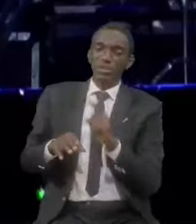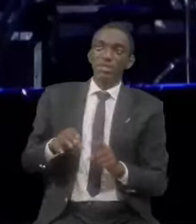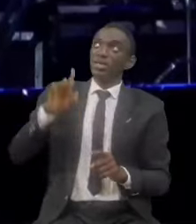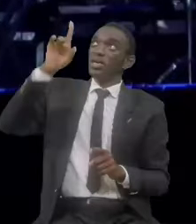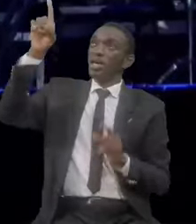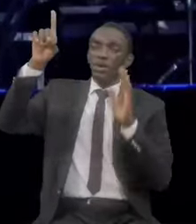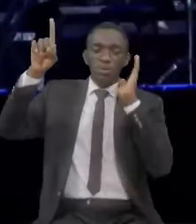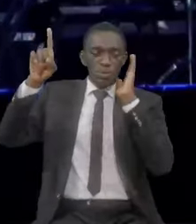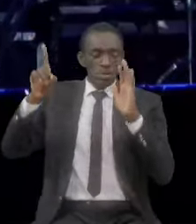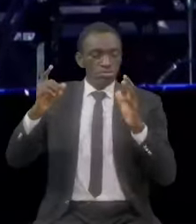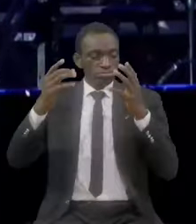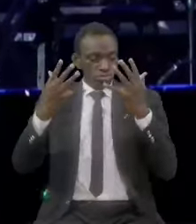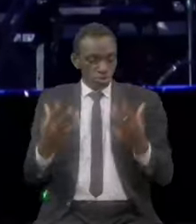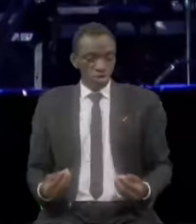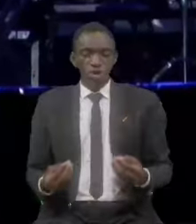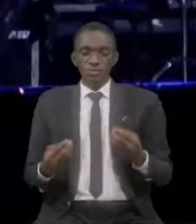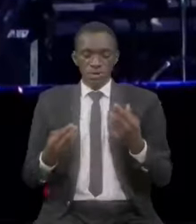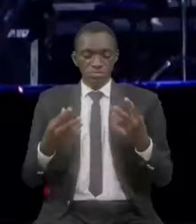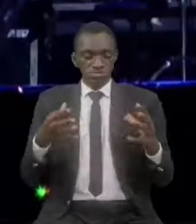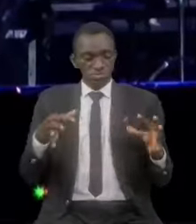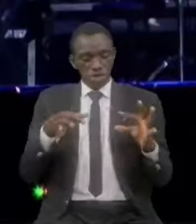alors vous serez réconciliés à Dieu.